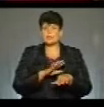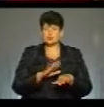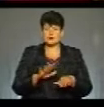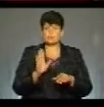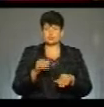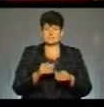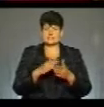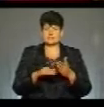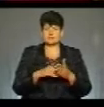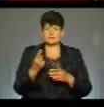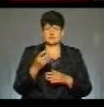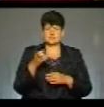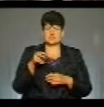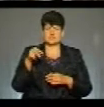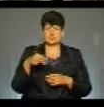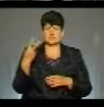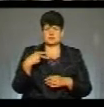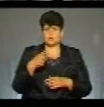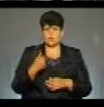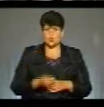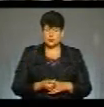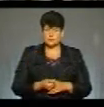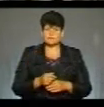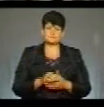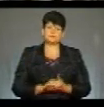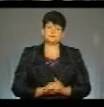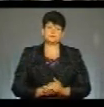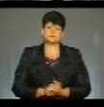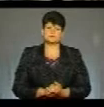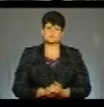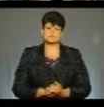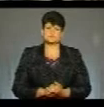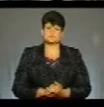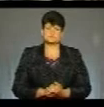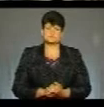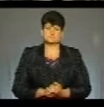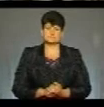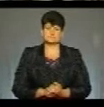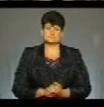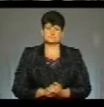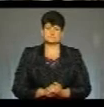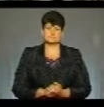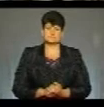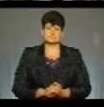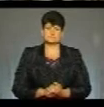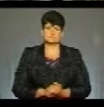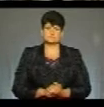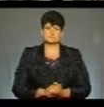з 1 січня 2020 року. Дар'я Коваль, Ольга Шеремета, Дмитро Панов. Новини на Суспільному.